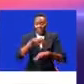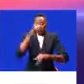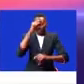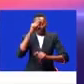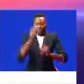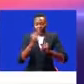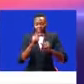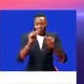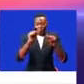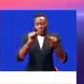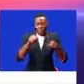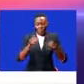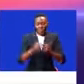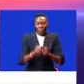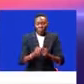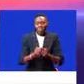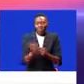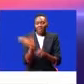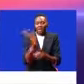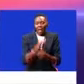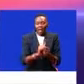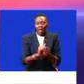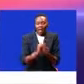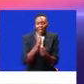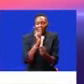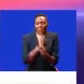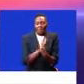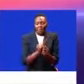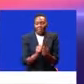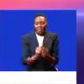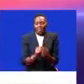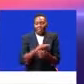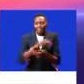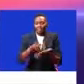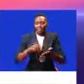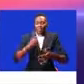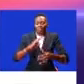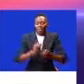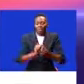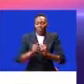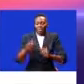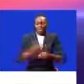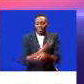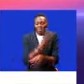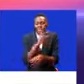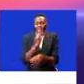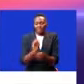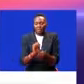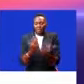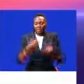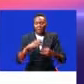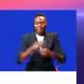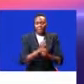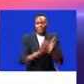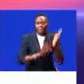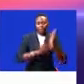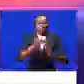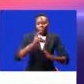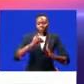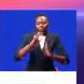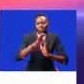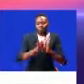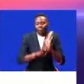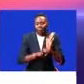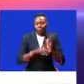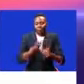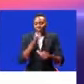alo maru mudomi uye kuro tie kie pong marpi mabendo se mwono chendo mwopo kuro pogore magdongru oge dhinyi megwenge makona ndo